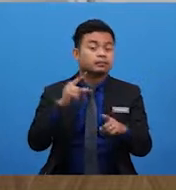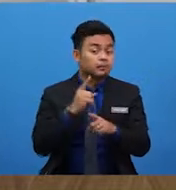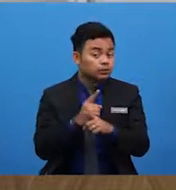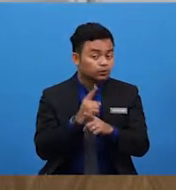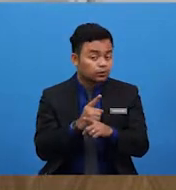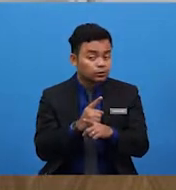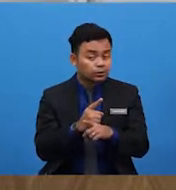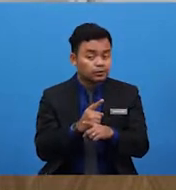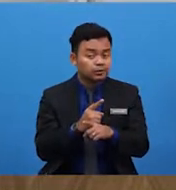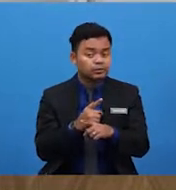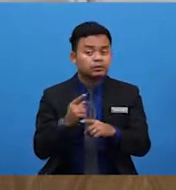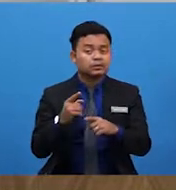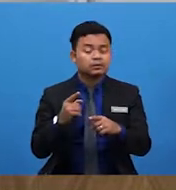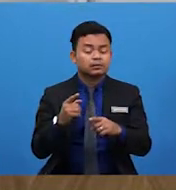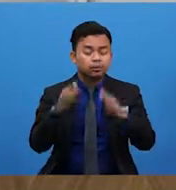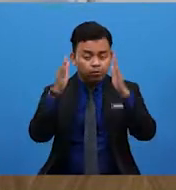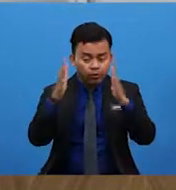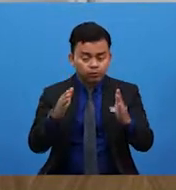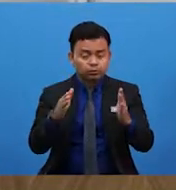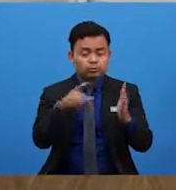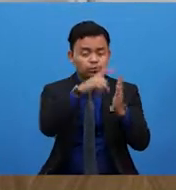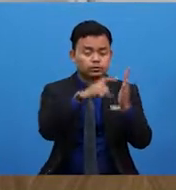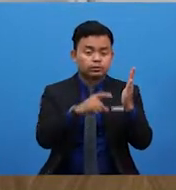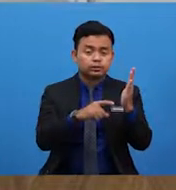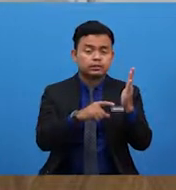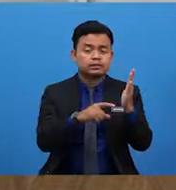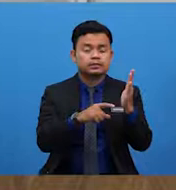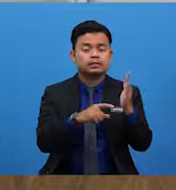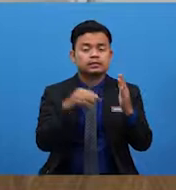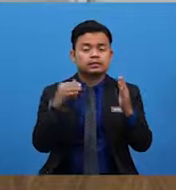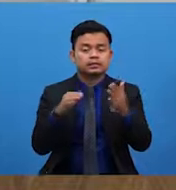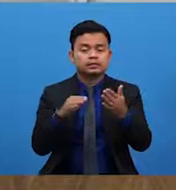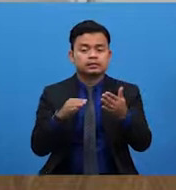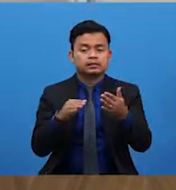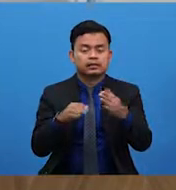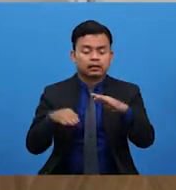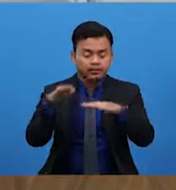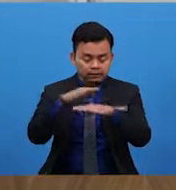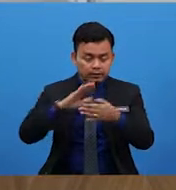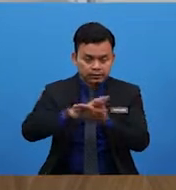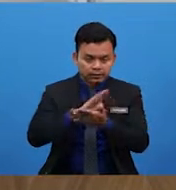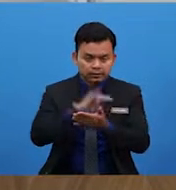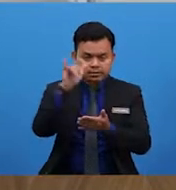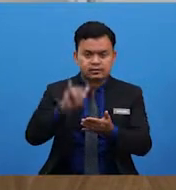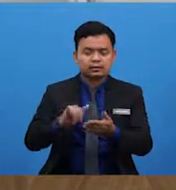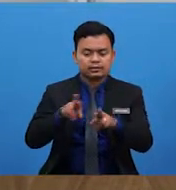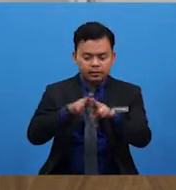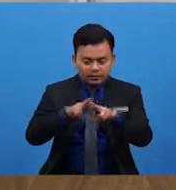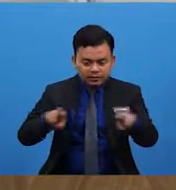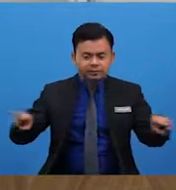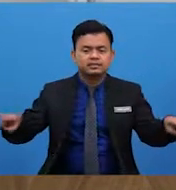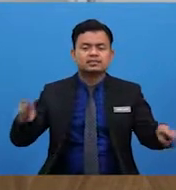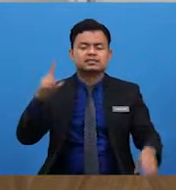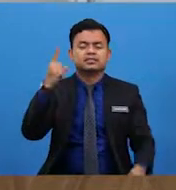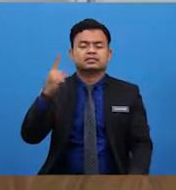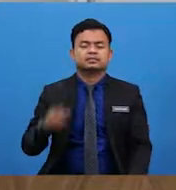diatas Fatah gambar yang Ratu saja hati kita nampak seolah-olah sebenarnya mungkin juga ia boleh dikatakan sebagai